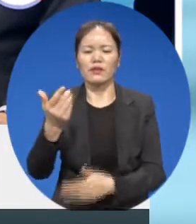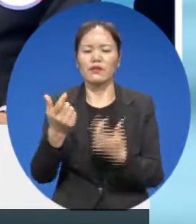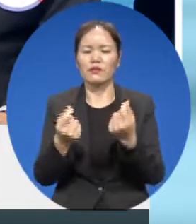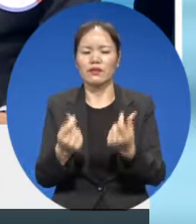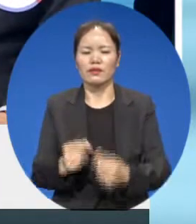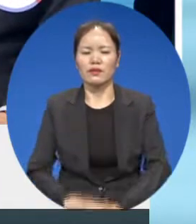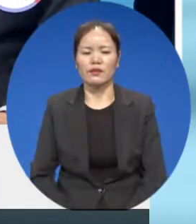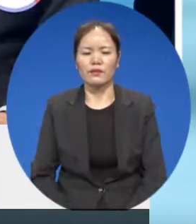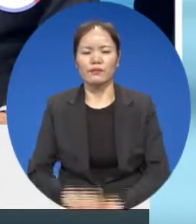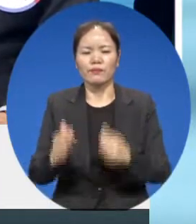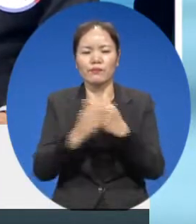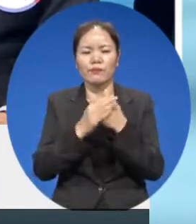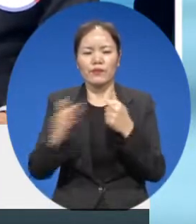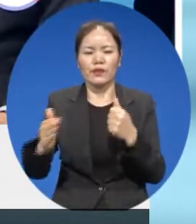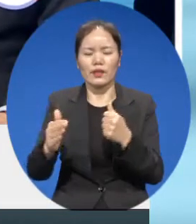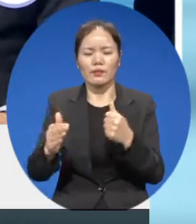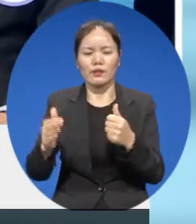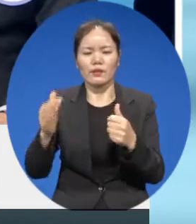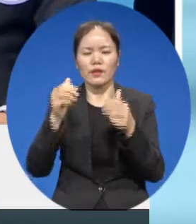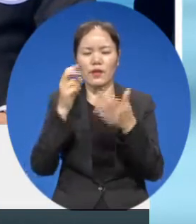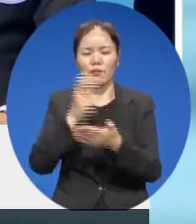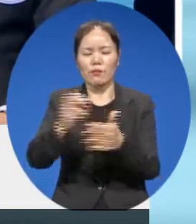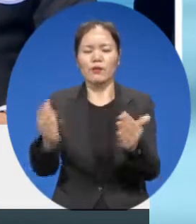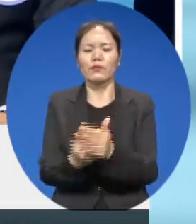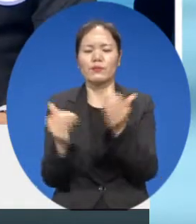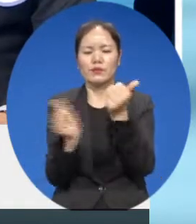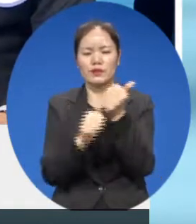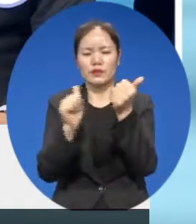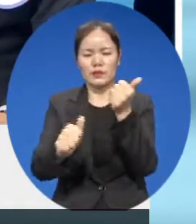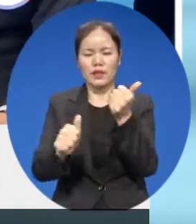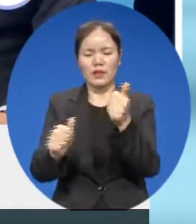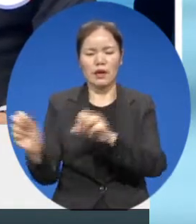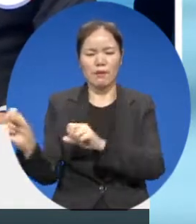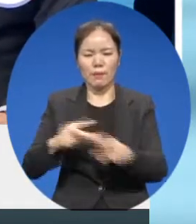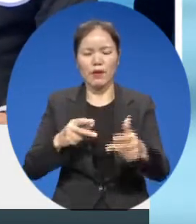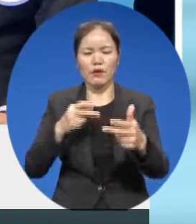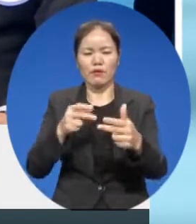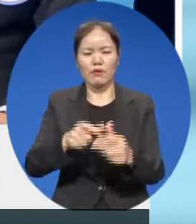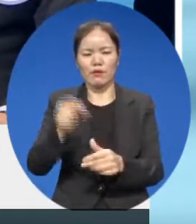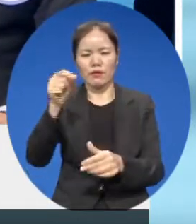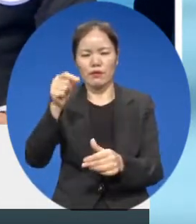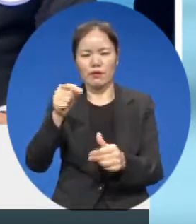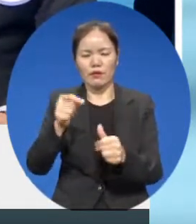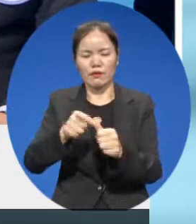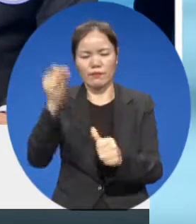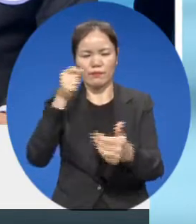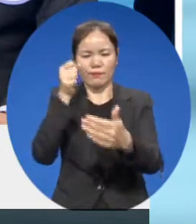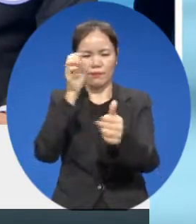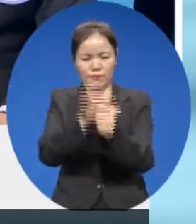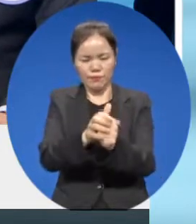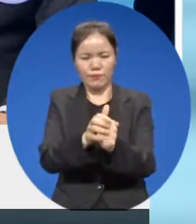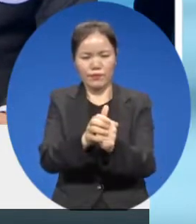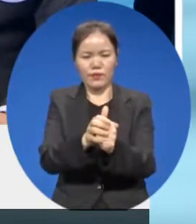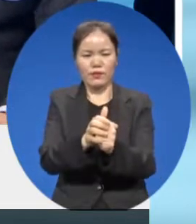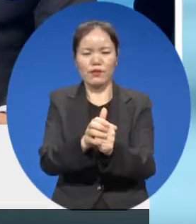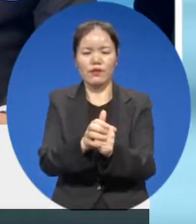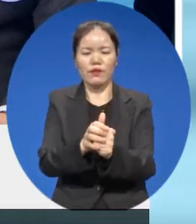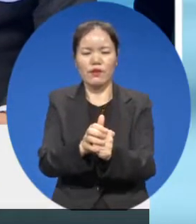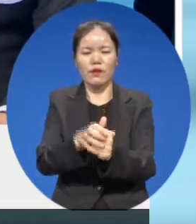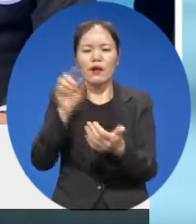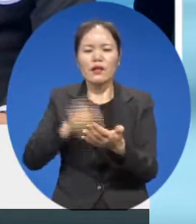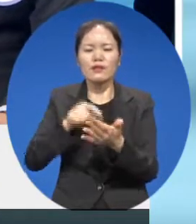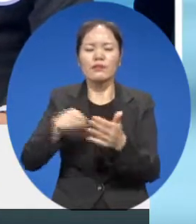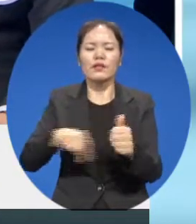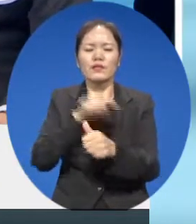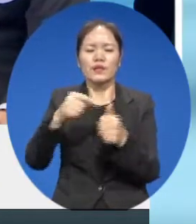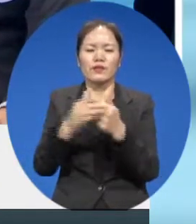차관으로 바로 임명한 것도 정말 발등에 불이 떨어졌기 때문으로 보여주는데 재미있는게 이용구 병사 같은 경우는 강남의 아파트